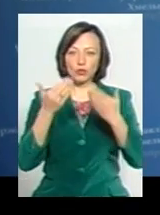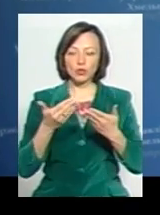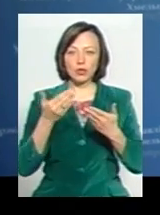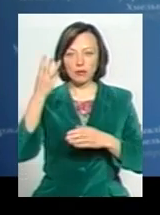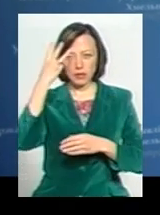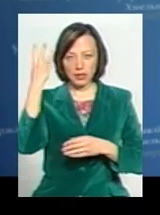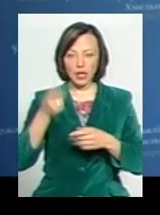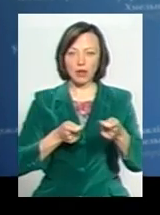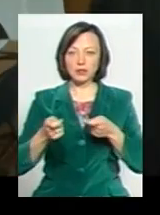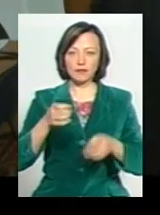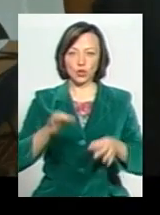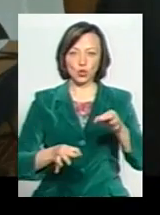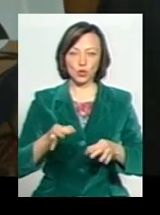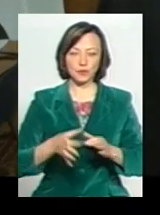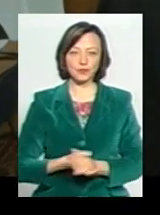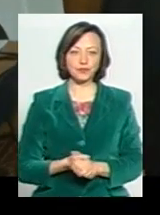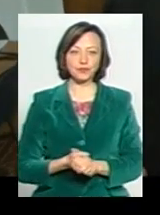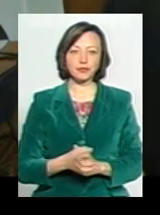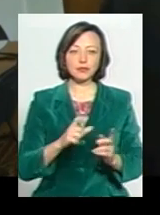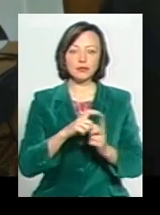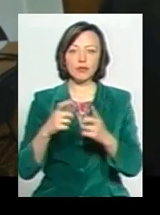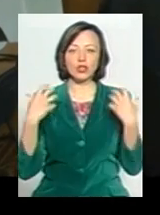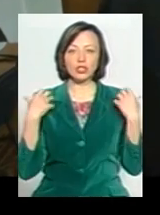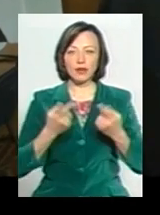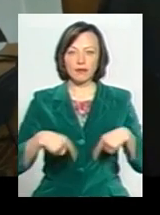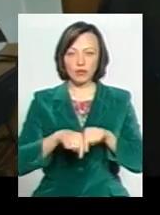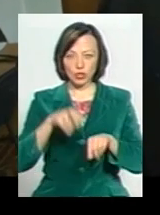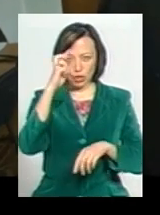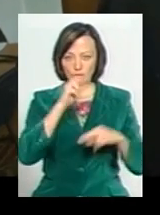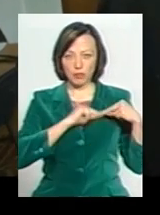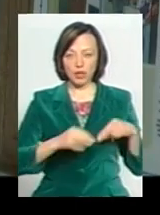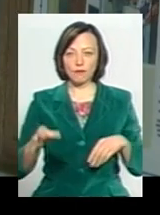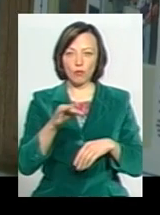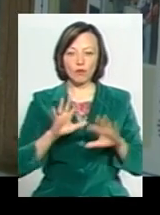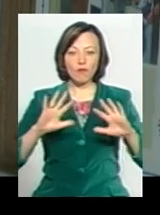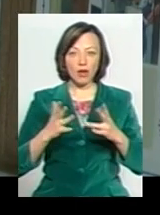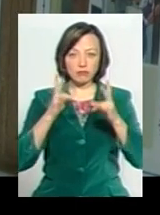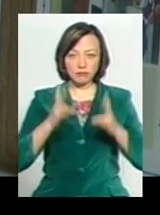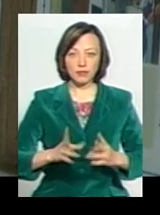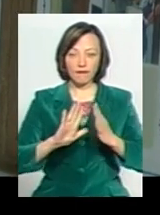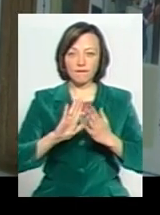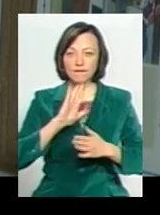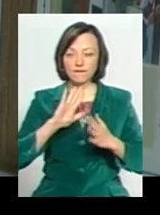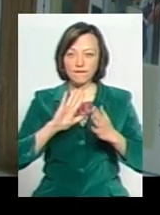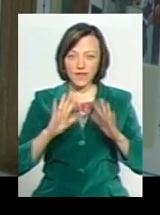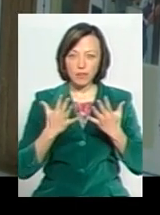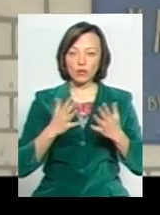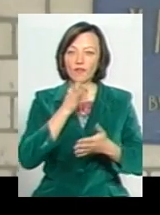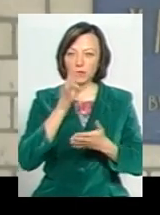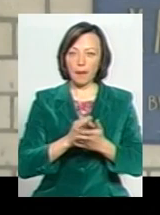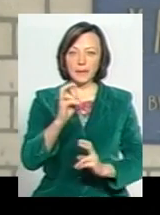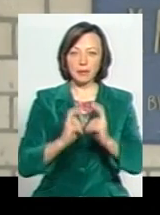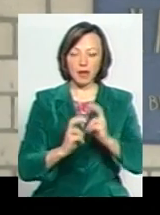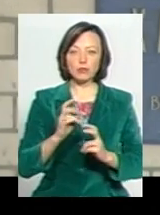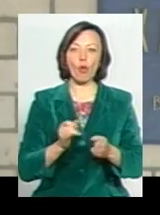Хмельницький адміністративний суд. За словами начальника відділу Держпраці в області, у разі нещасного випадку відповідатиме підприємство,